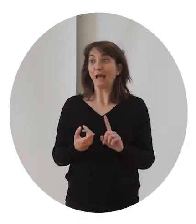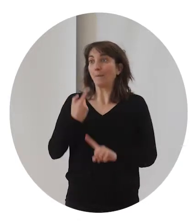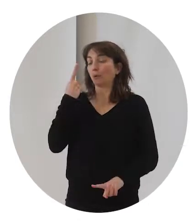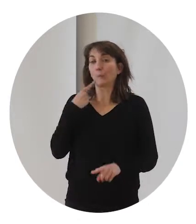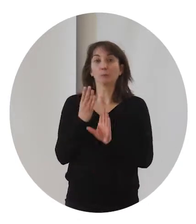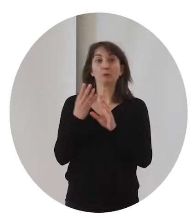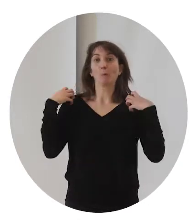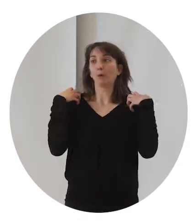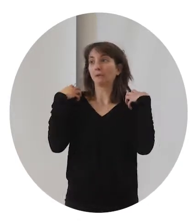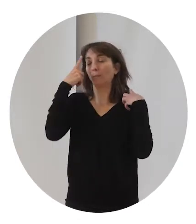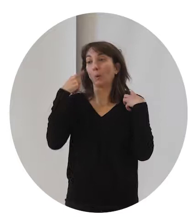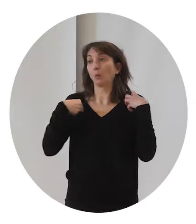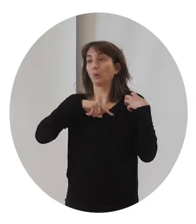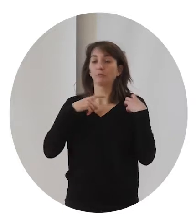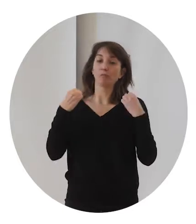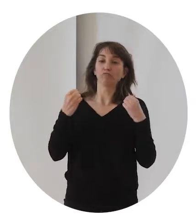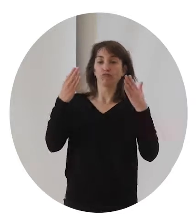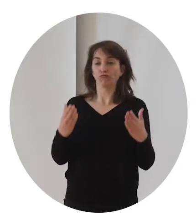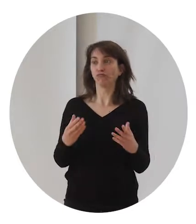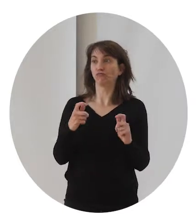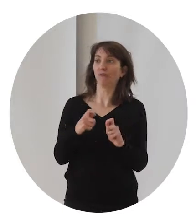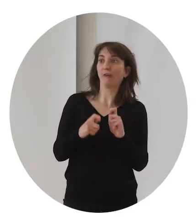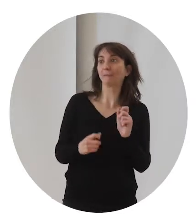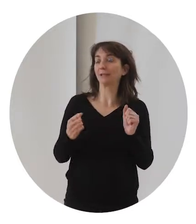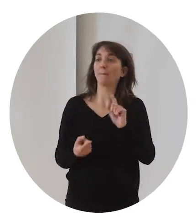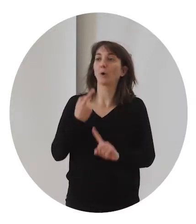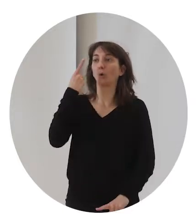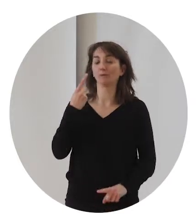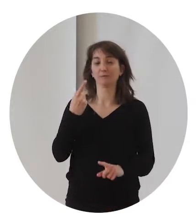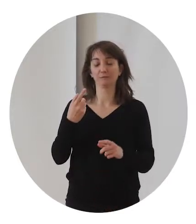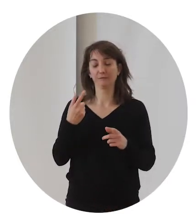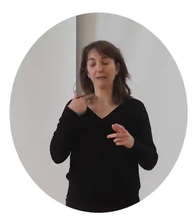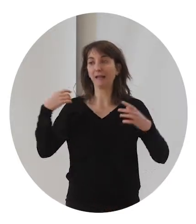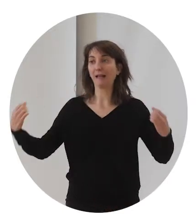en psychomotricité, c'est même essentiel. C'est une activité